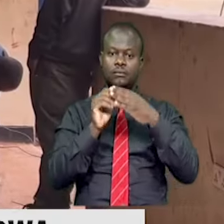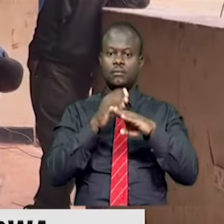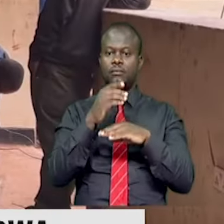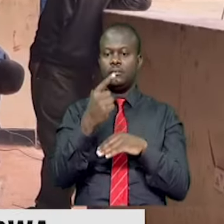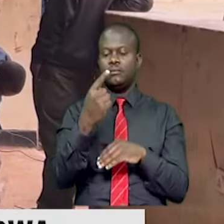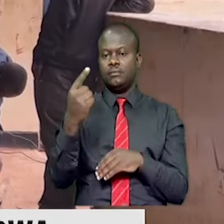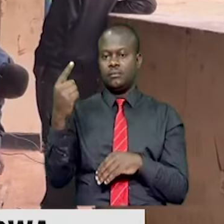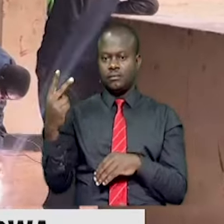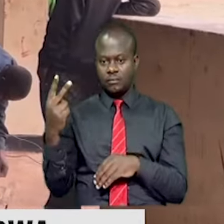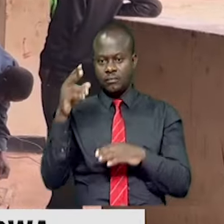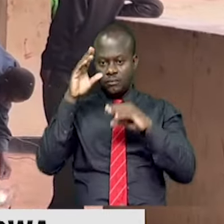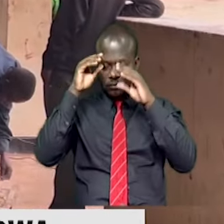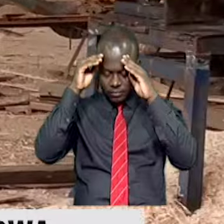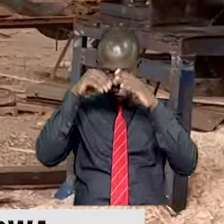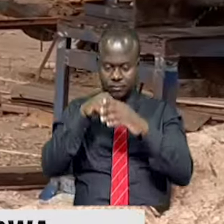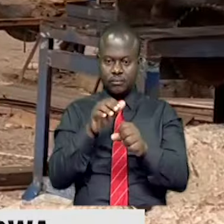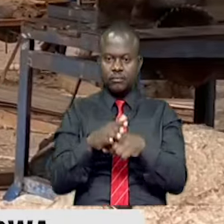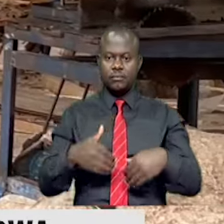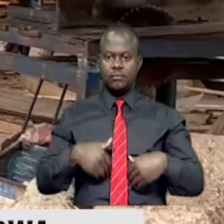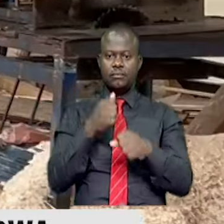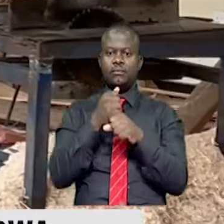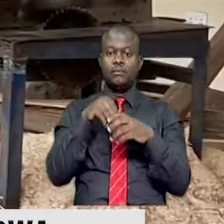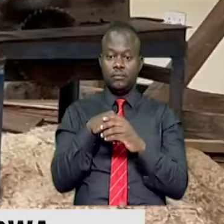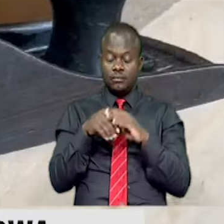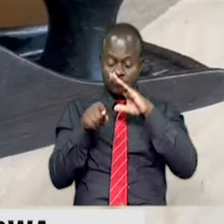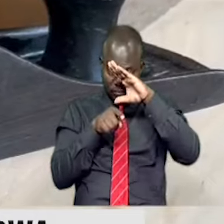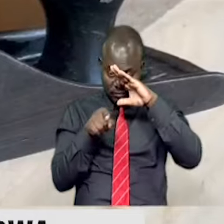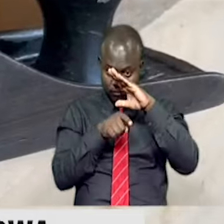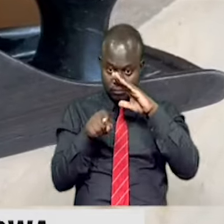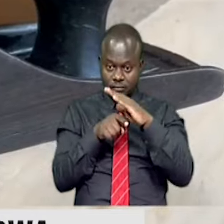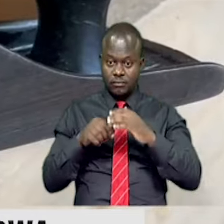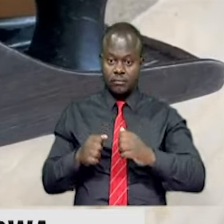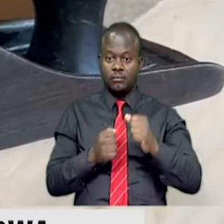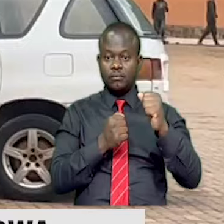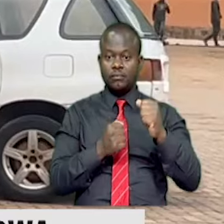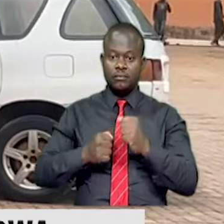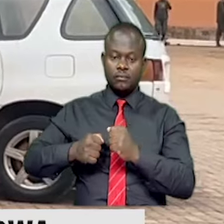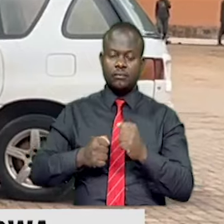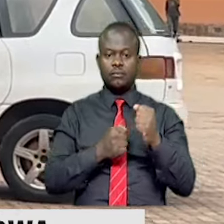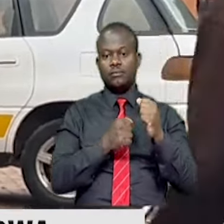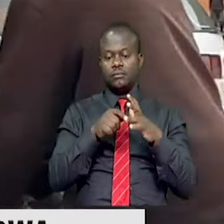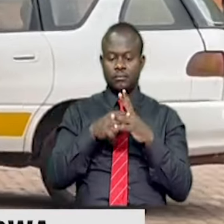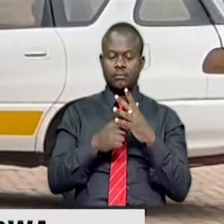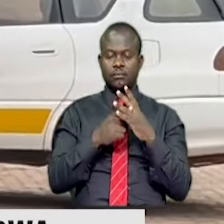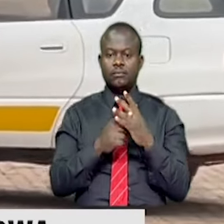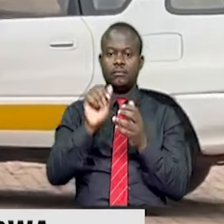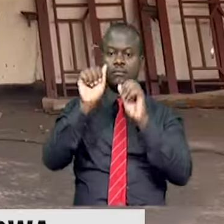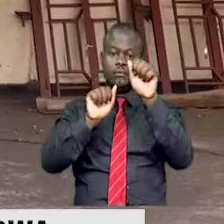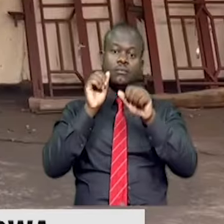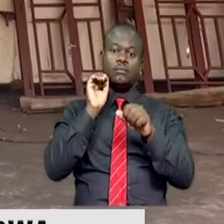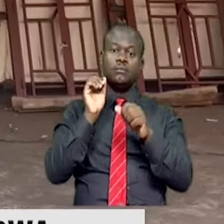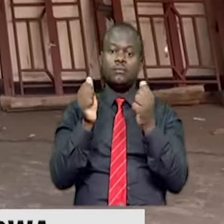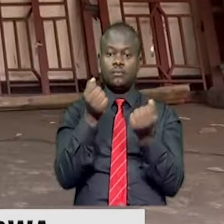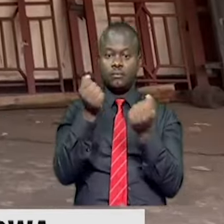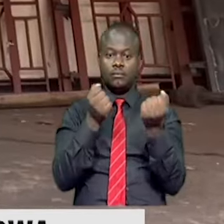112 biganjemo urubyiruko, bakoreramo ubusuderi, ibarizo, igaraje, serivisi z'ikinamba ndetse